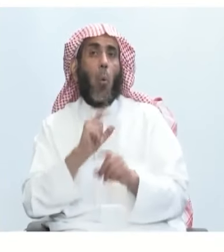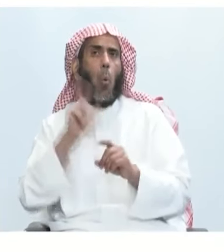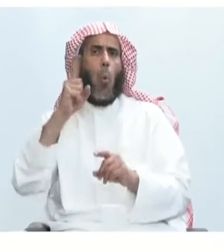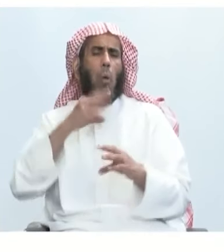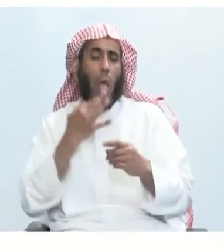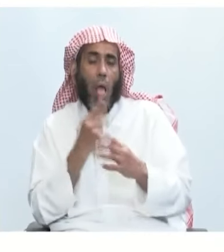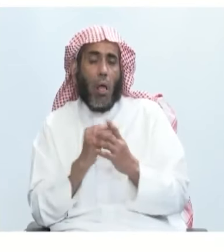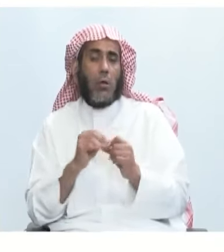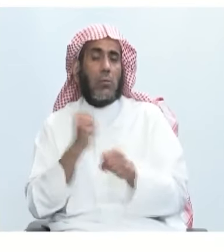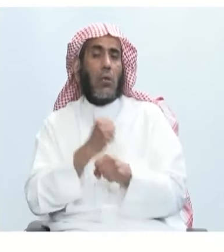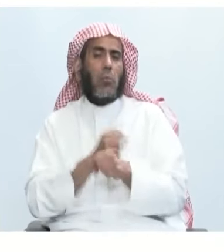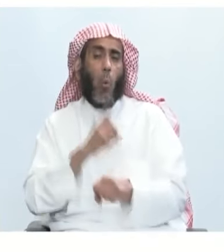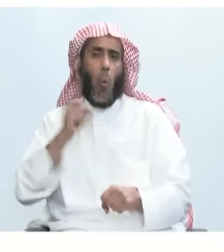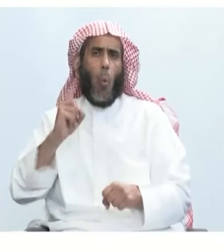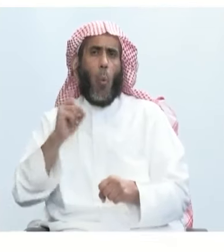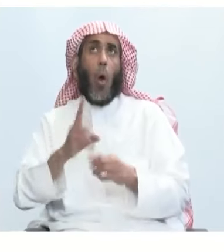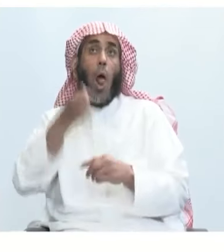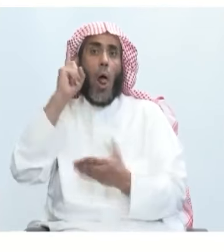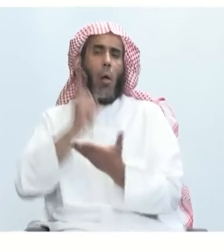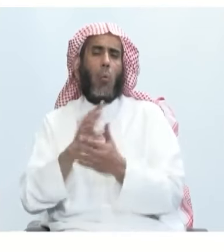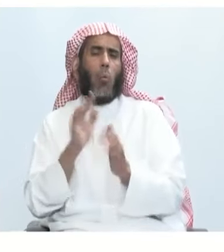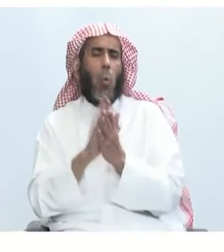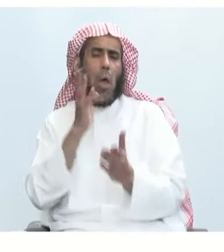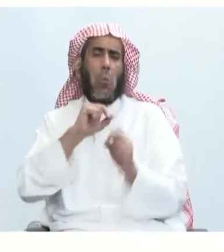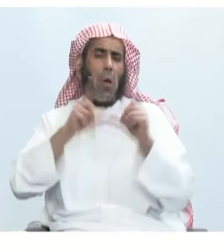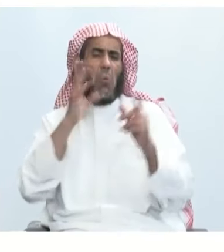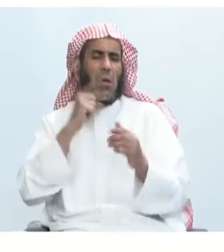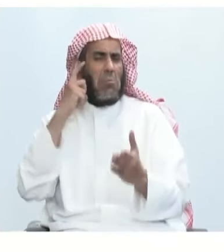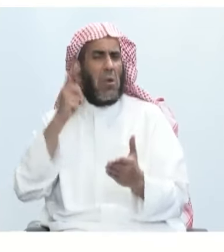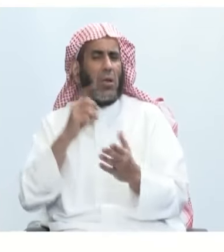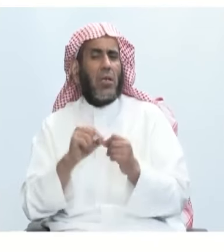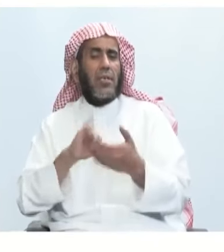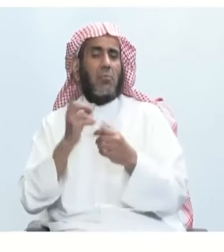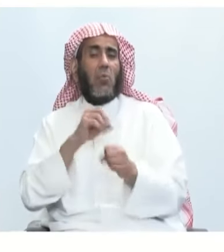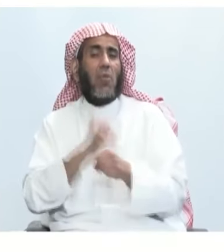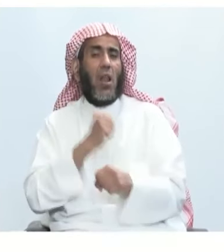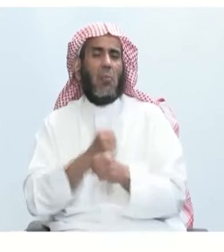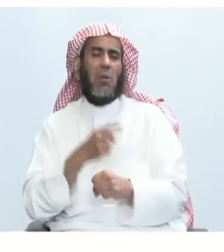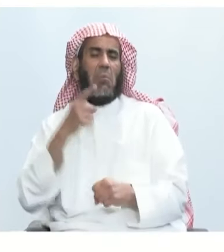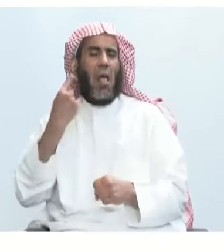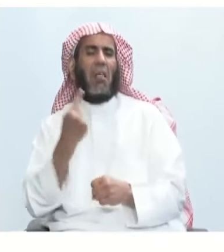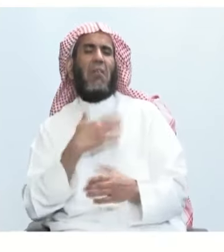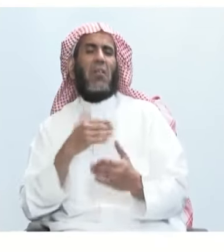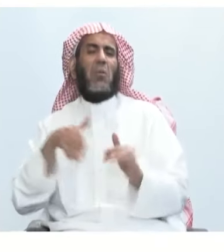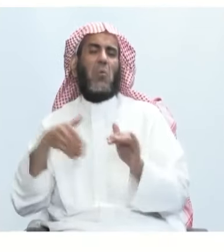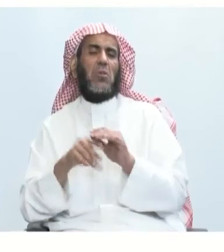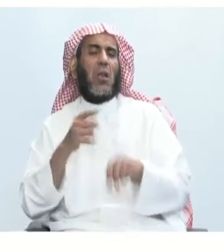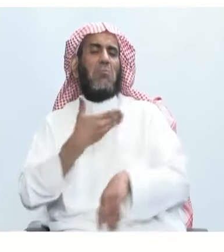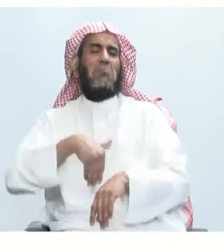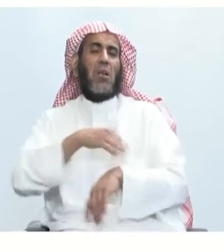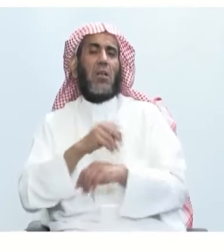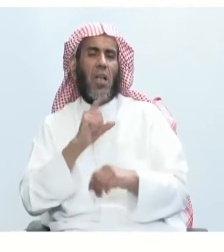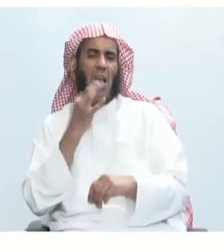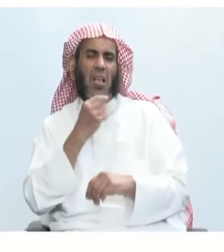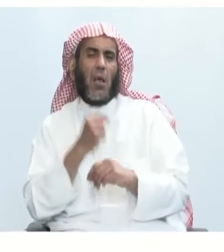نقول مثلا استخدم القسم وكان يتلعثم وغير واضح او غير مقنع زميلي في العمل مثلا يعتذر عن حضور لاجرائه جراحه